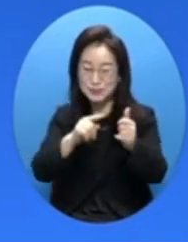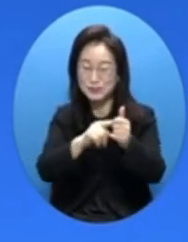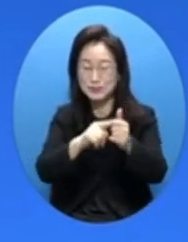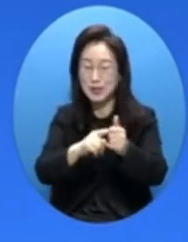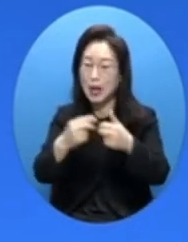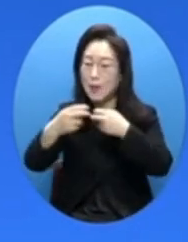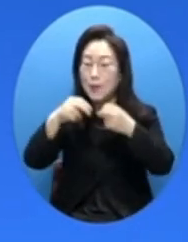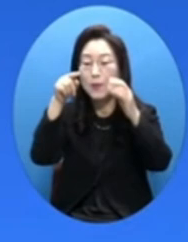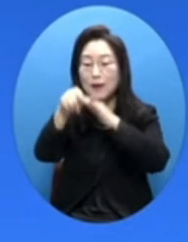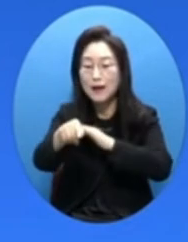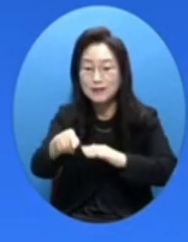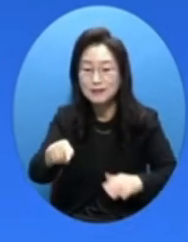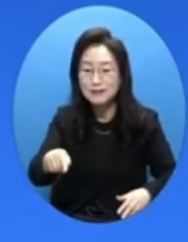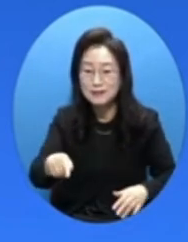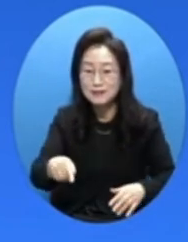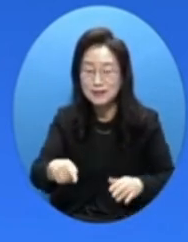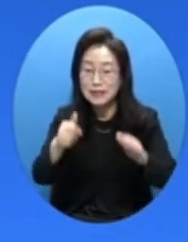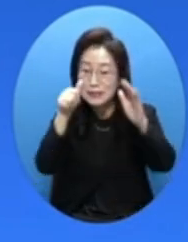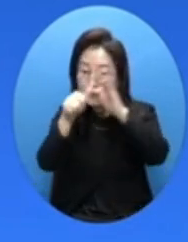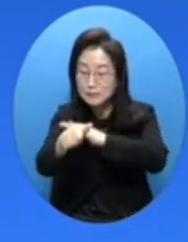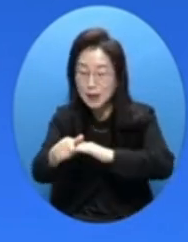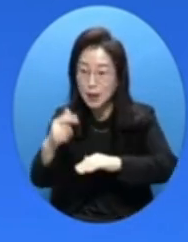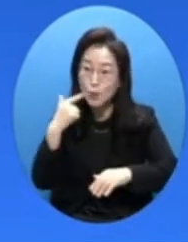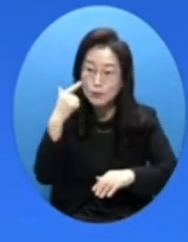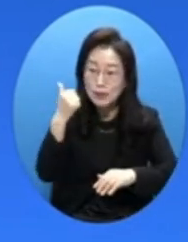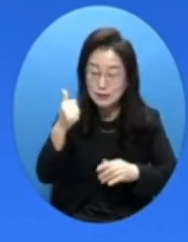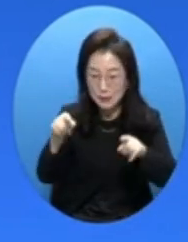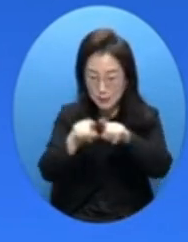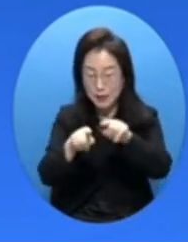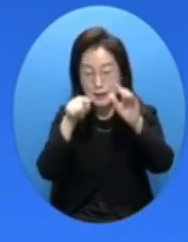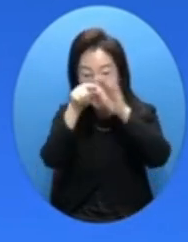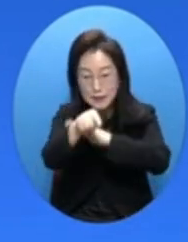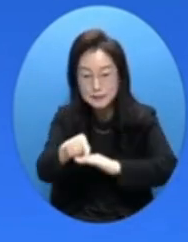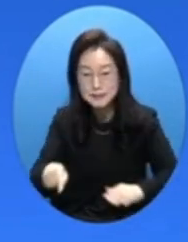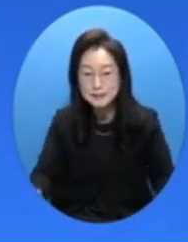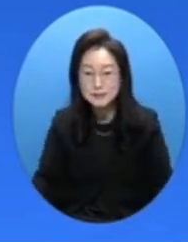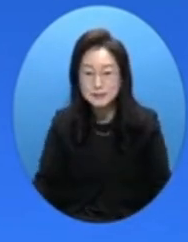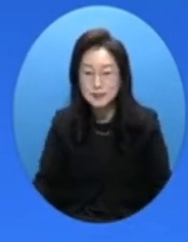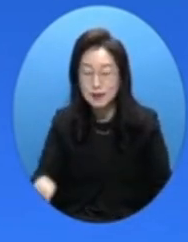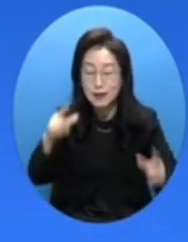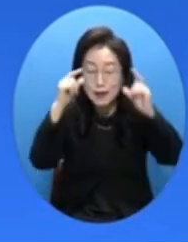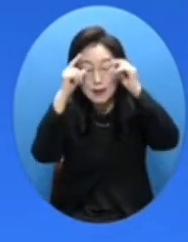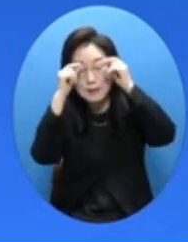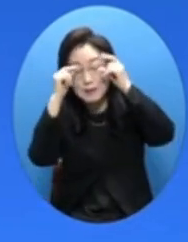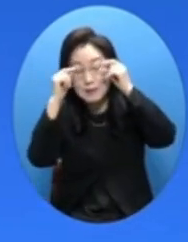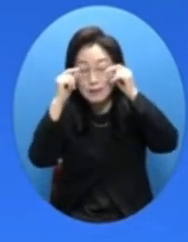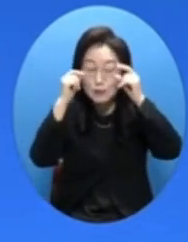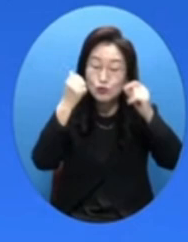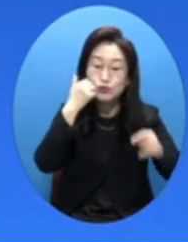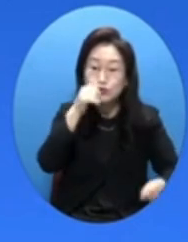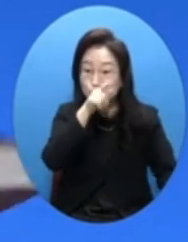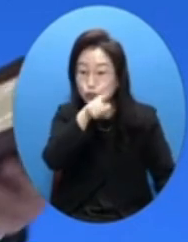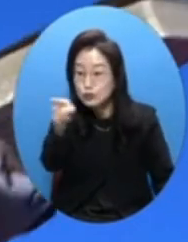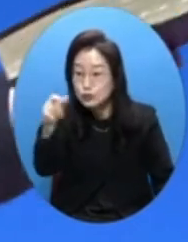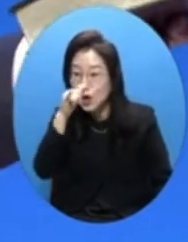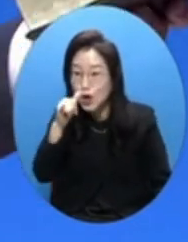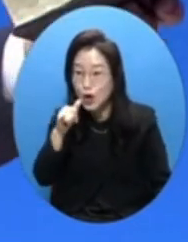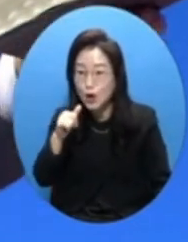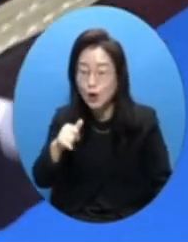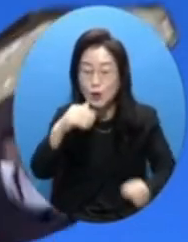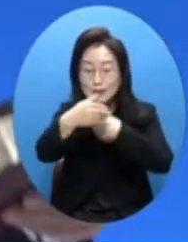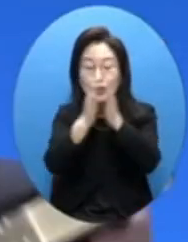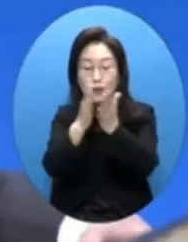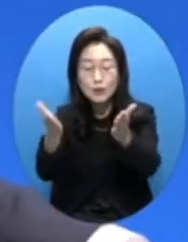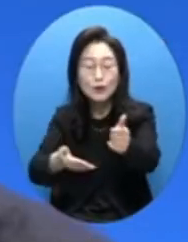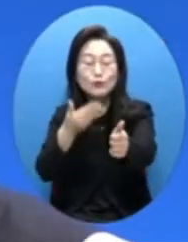가서 신방을 갔는데 목사님하고 신방 갔는데 거기 불면증으로 잠 못 자는 분이 있으니까 얼른 성경책을 주면서 이거 읽으세요